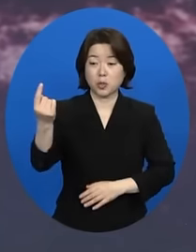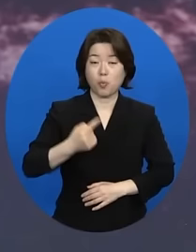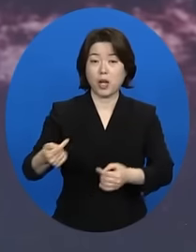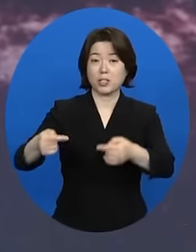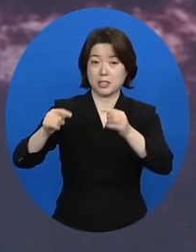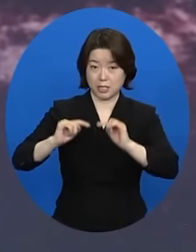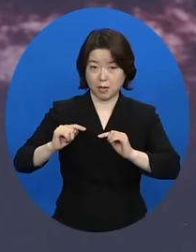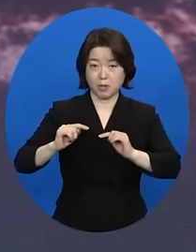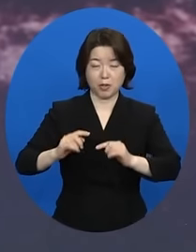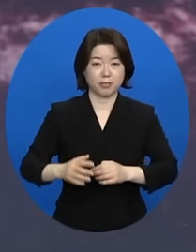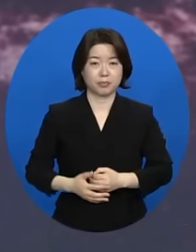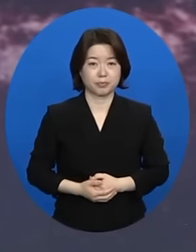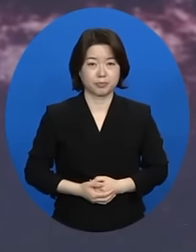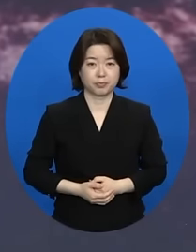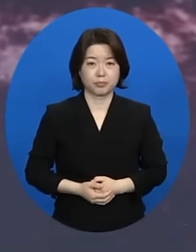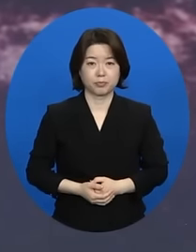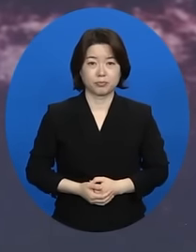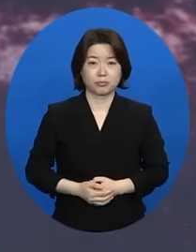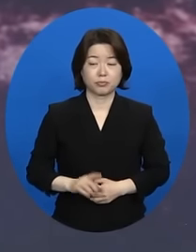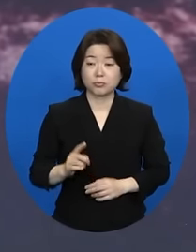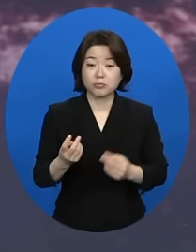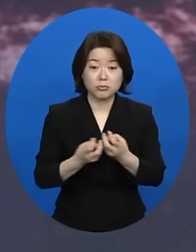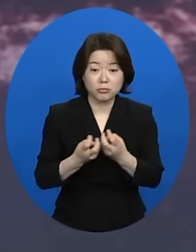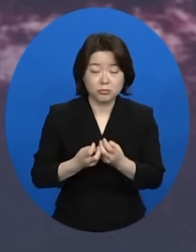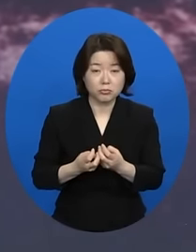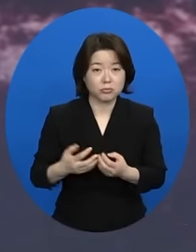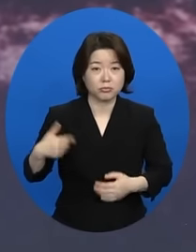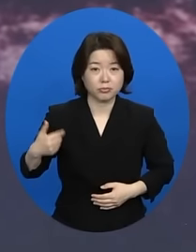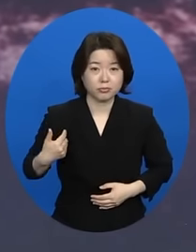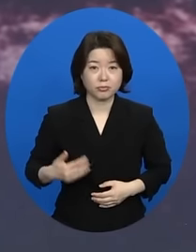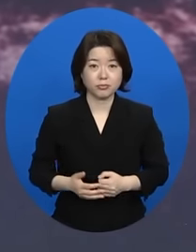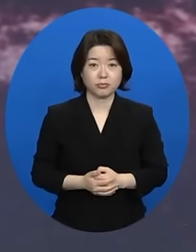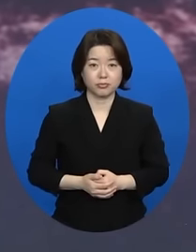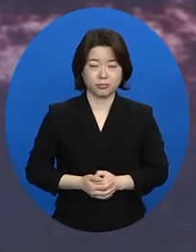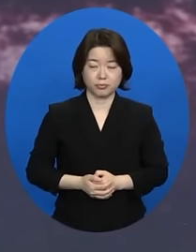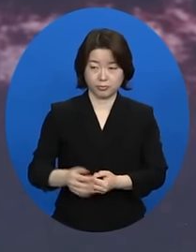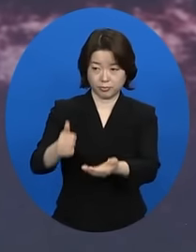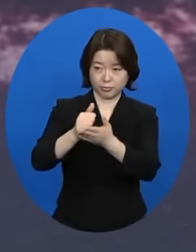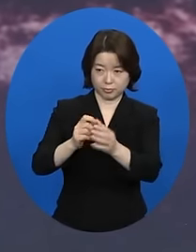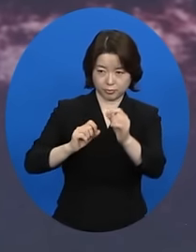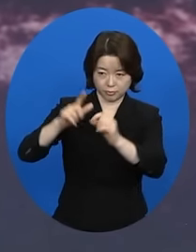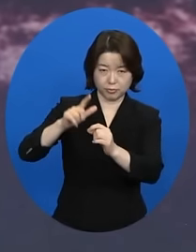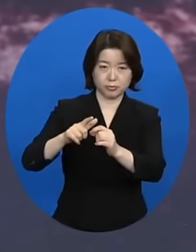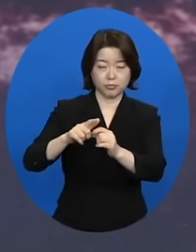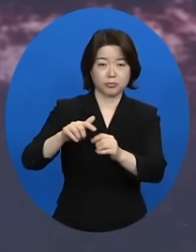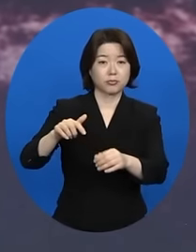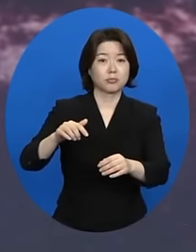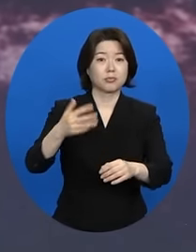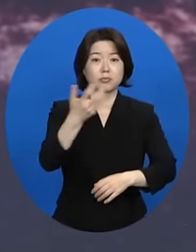하는데 어떻게 하셨는지 모르겠는데 고객의 80%가 기독교인이랍니다.